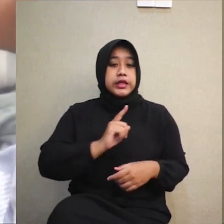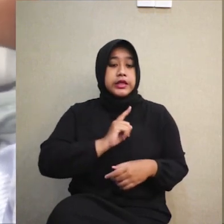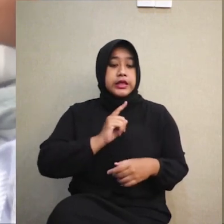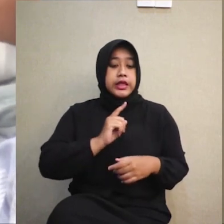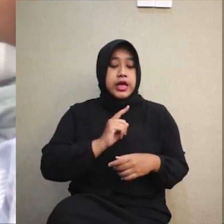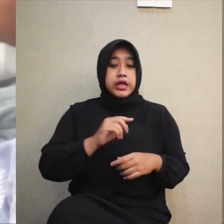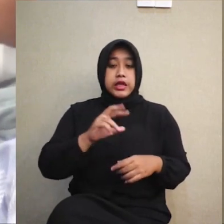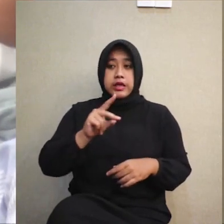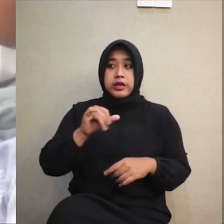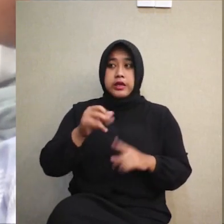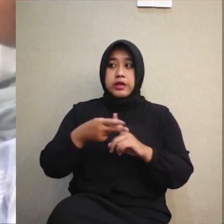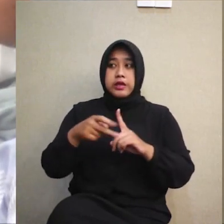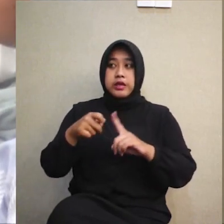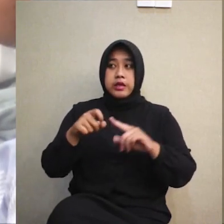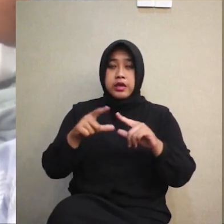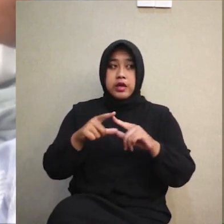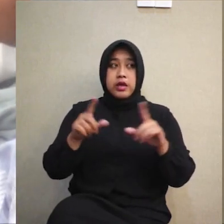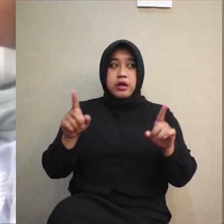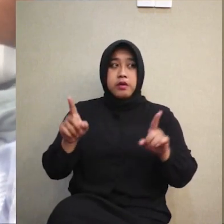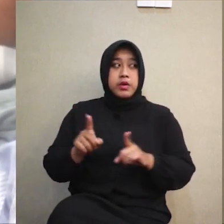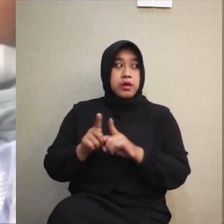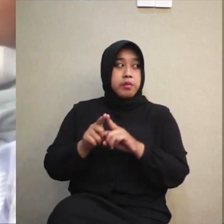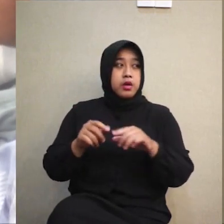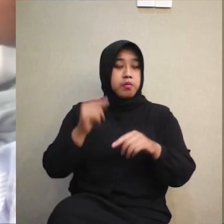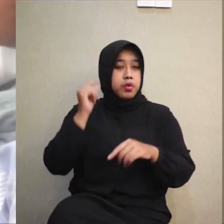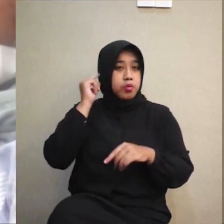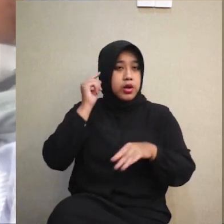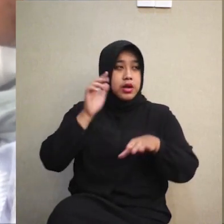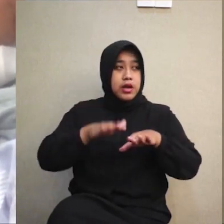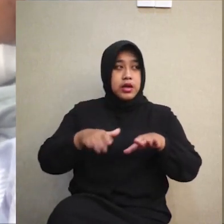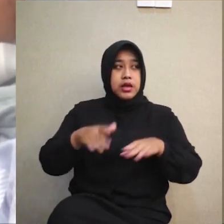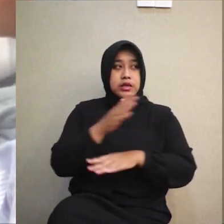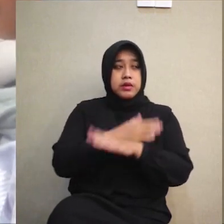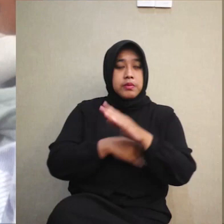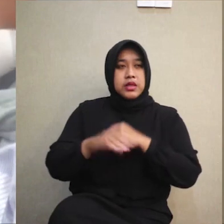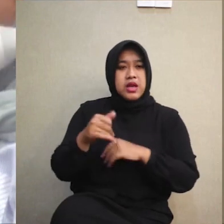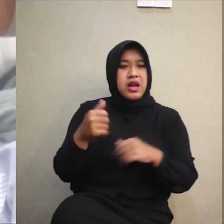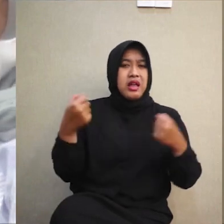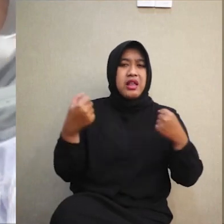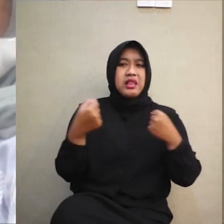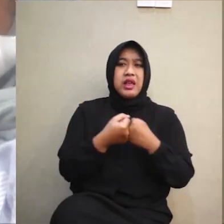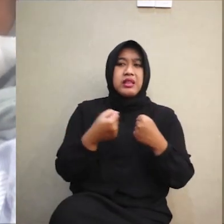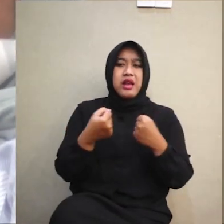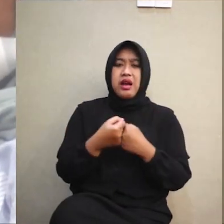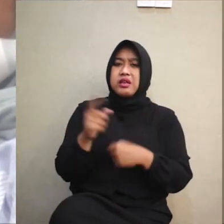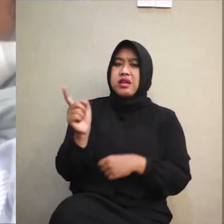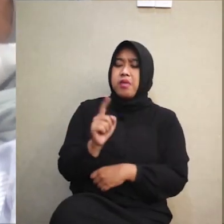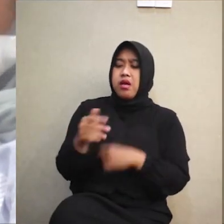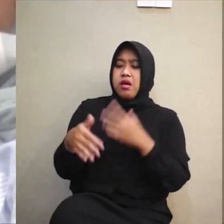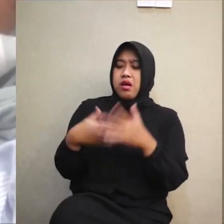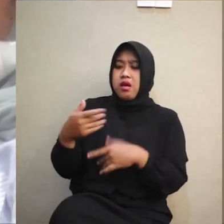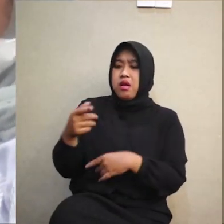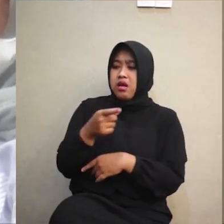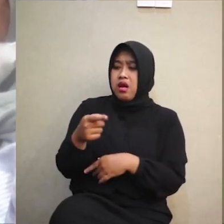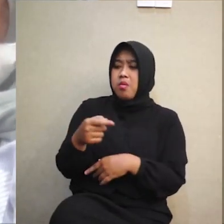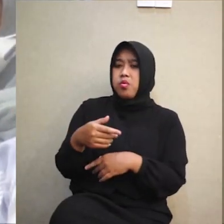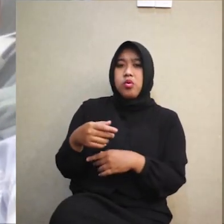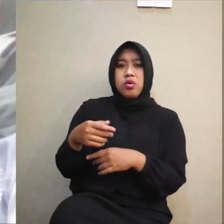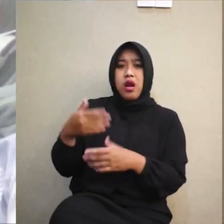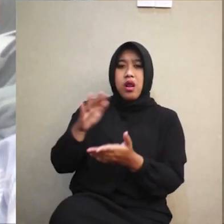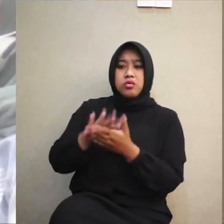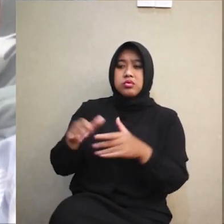dalam pendampingan perempuan dan dengan disabilitas tantangannya di mana ketika kemudian kalian di lapangan Gitu